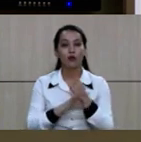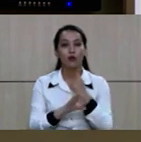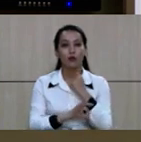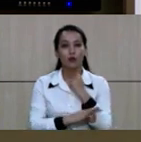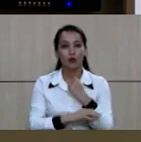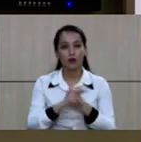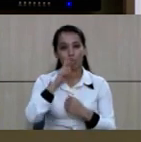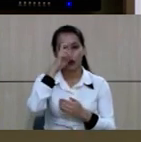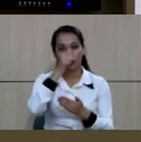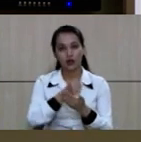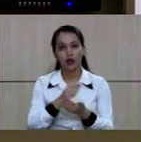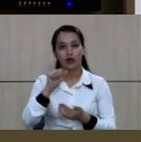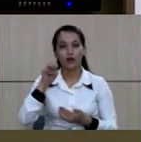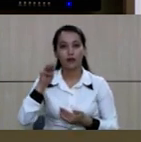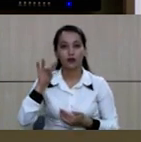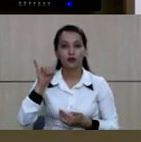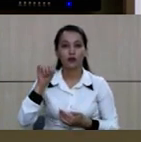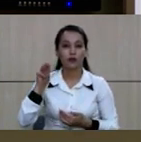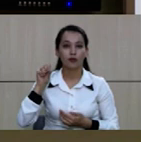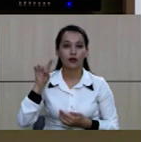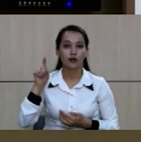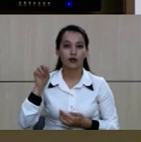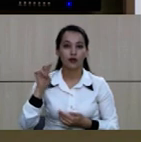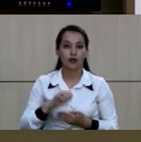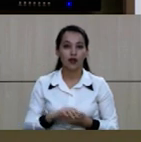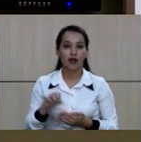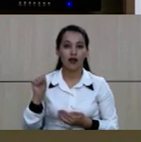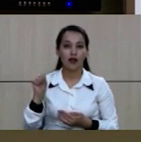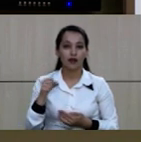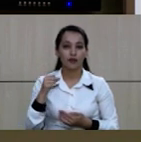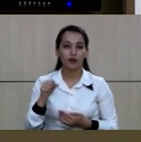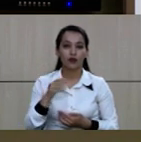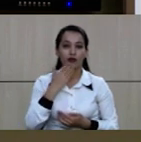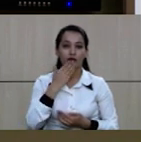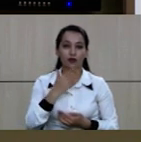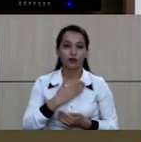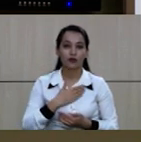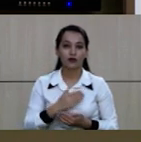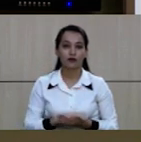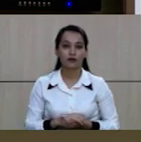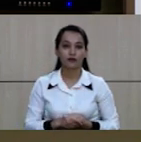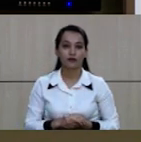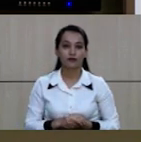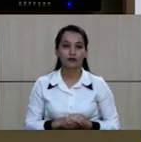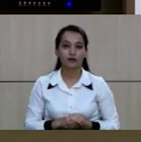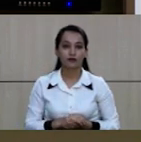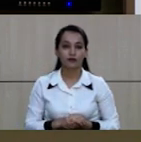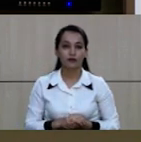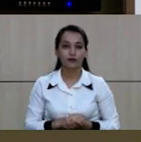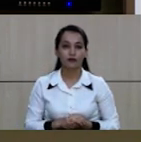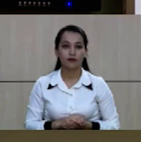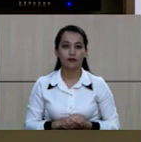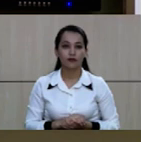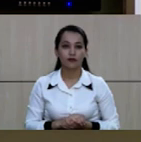Амир Умархон ҳам Қоқон хони ҳам адабий муҳитнинг ҳомиси сифатида фаъолият олиб борарди. Моҳир